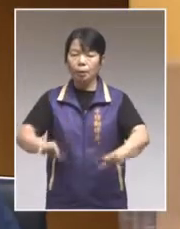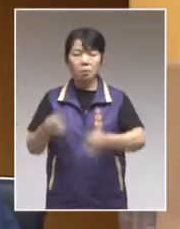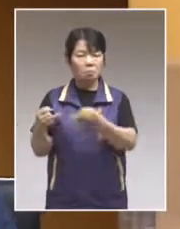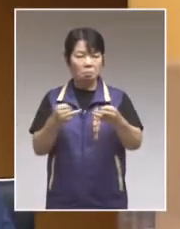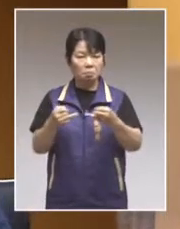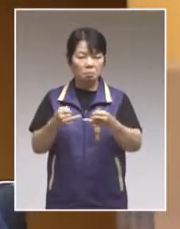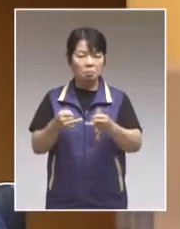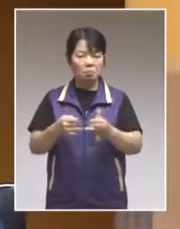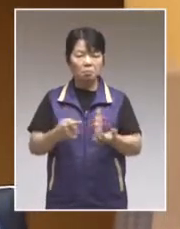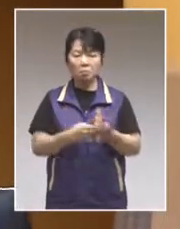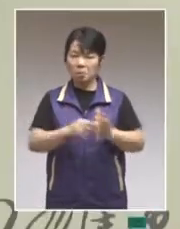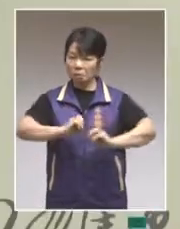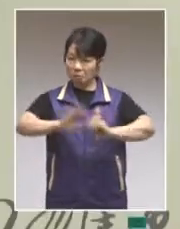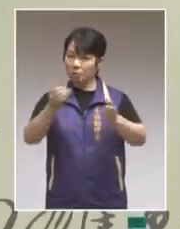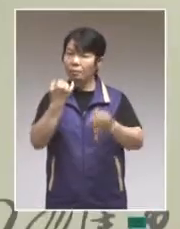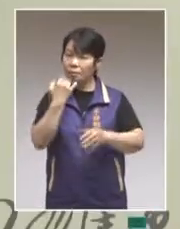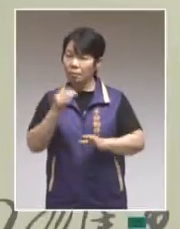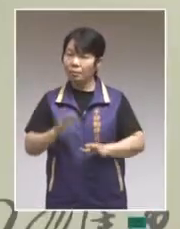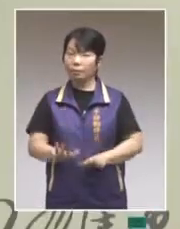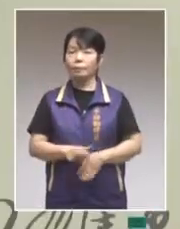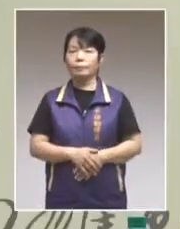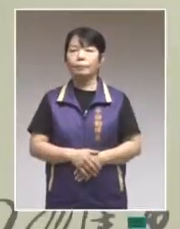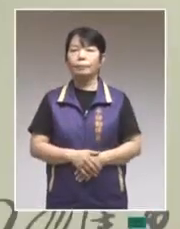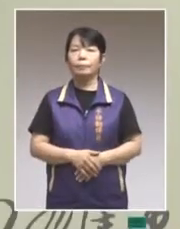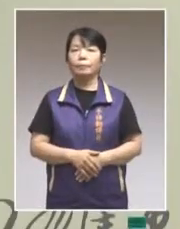下？ 我们